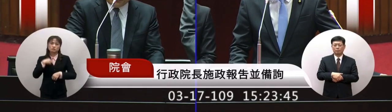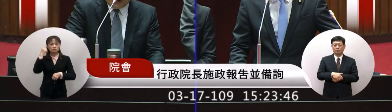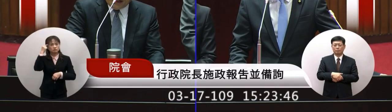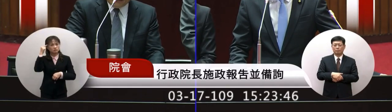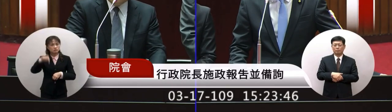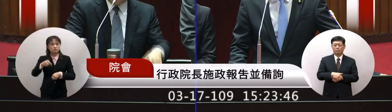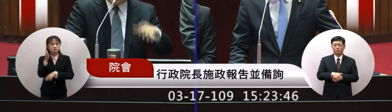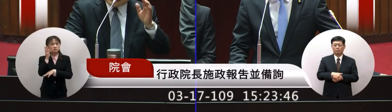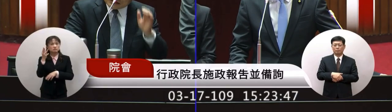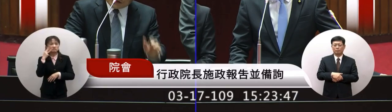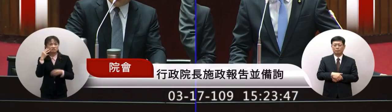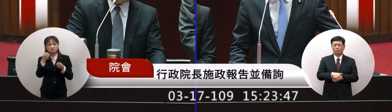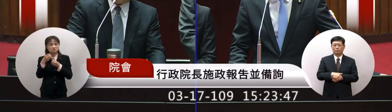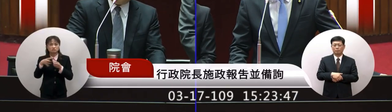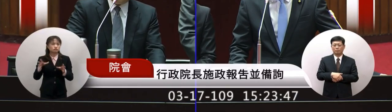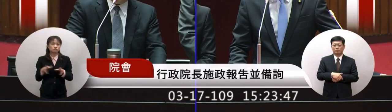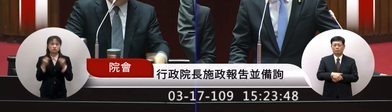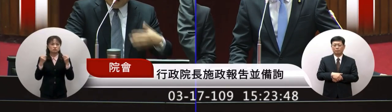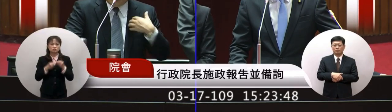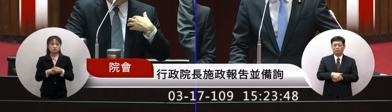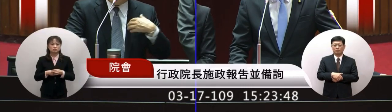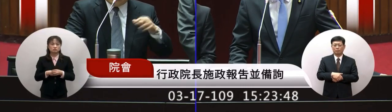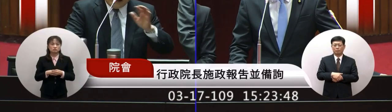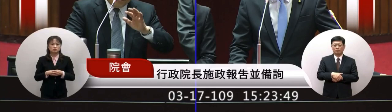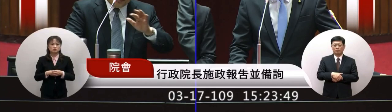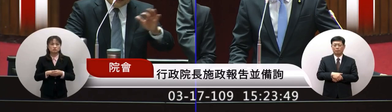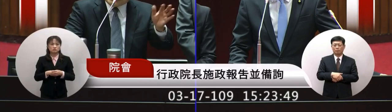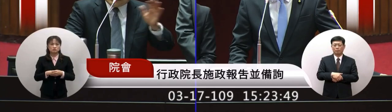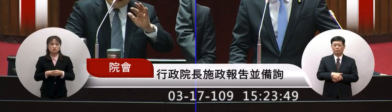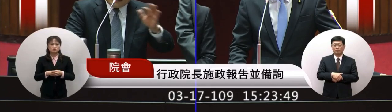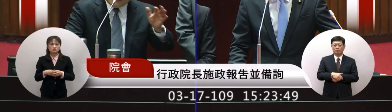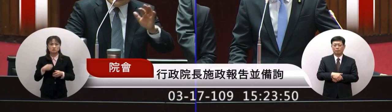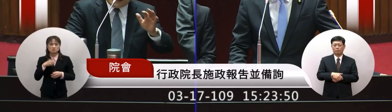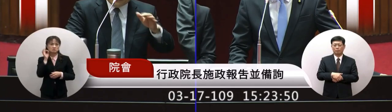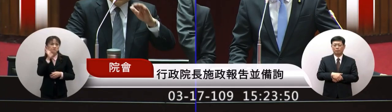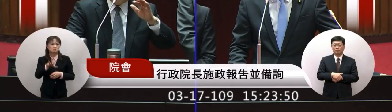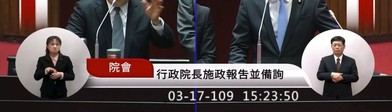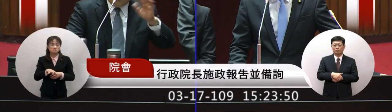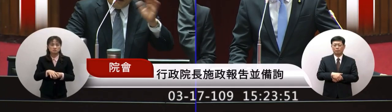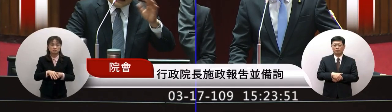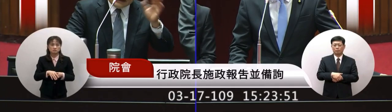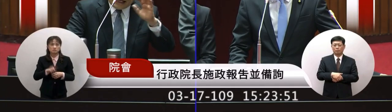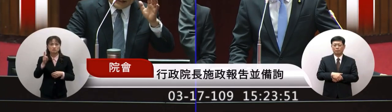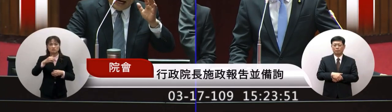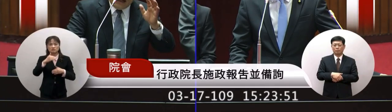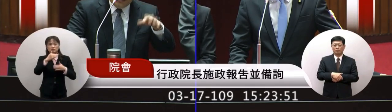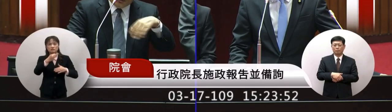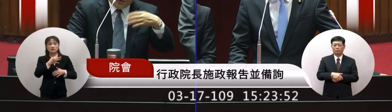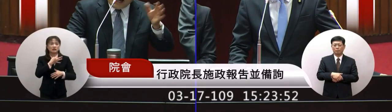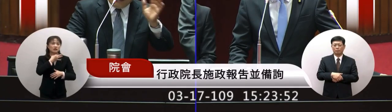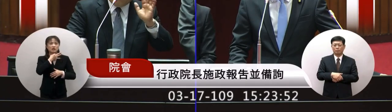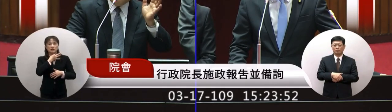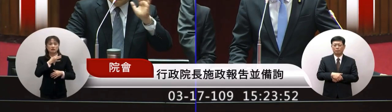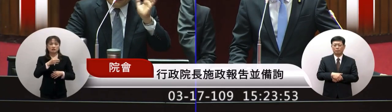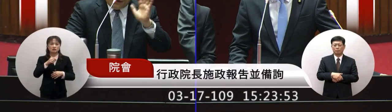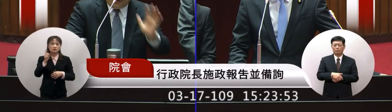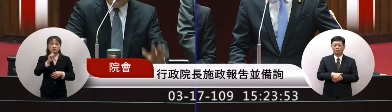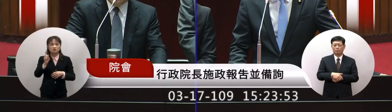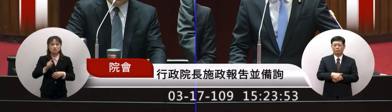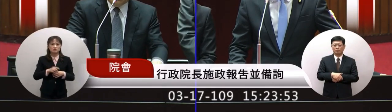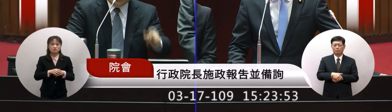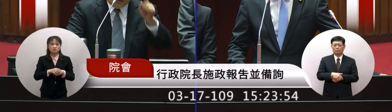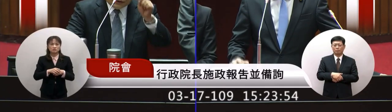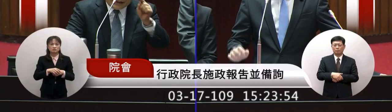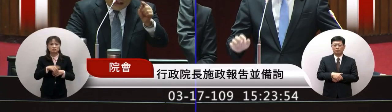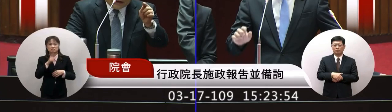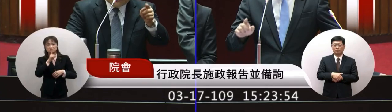治语言或者政治动作。我很不喜欢那一些框框架架、符号、原